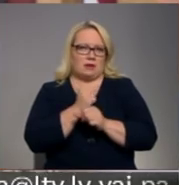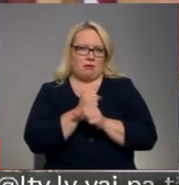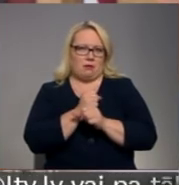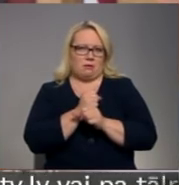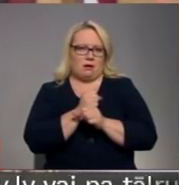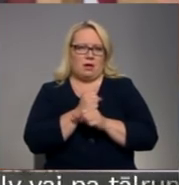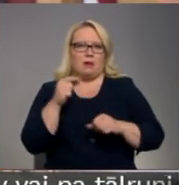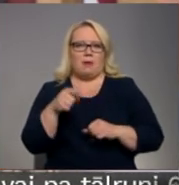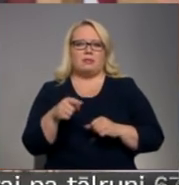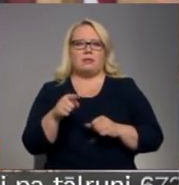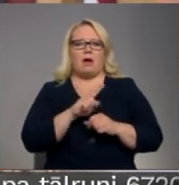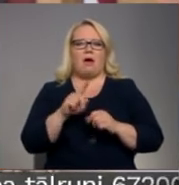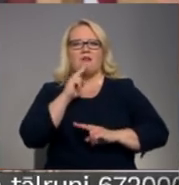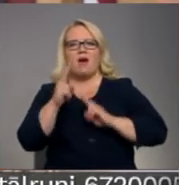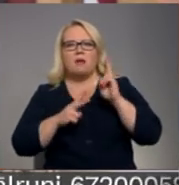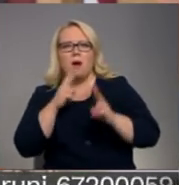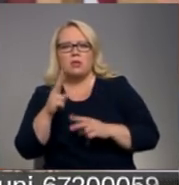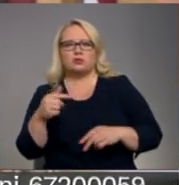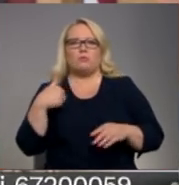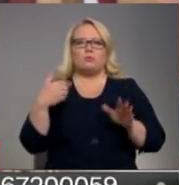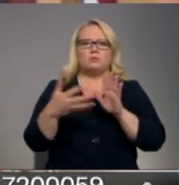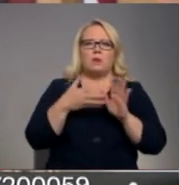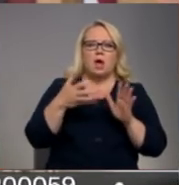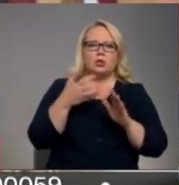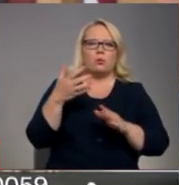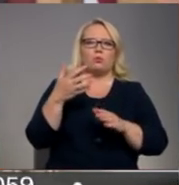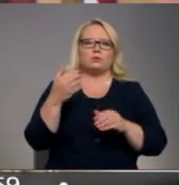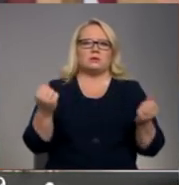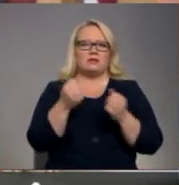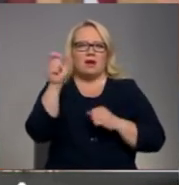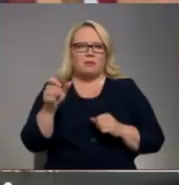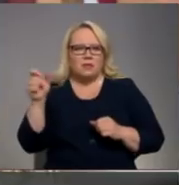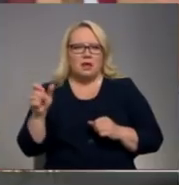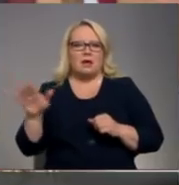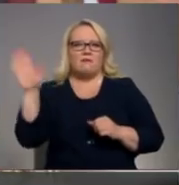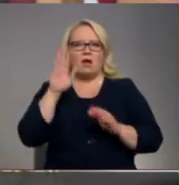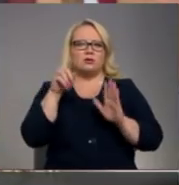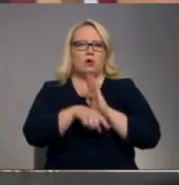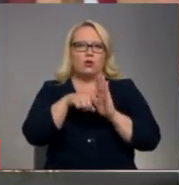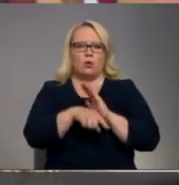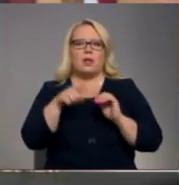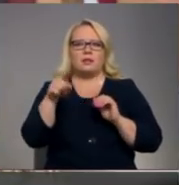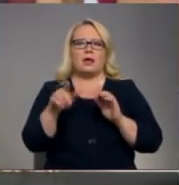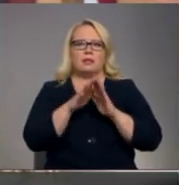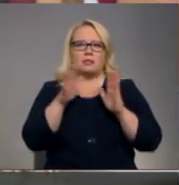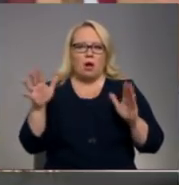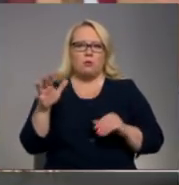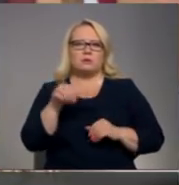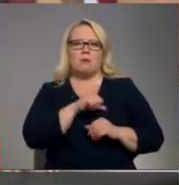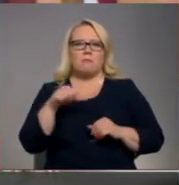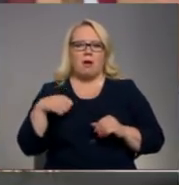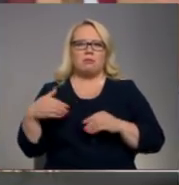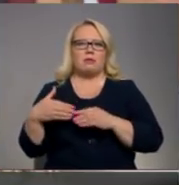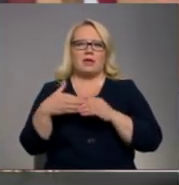tās vaimanāšanas par to, ka mums trūk medicīnas personāla, Nu, valsts kontrolas mēs tik daudz arī pati tā